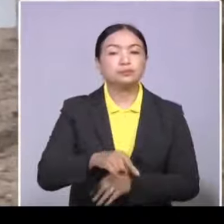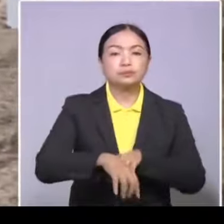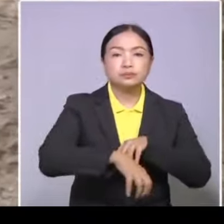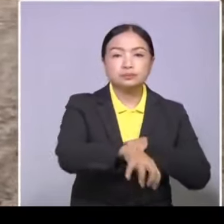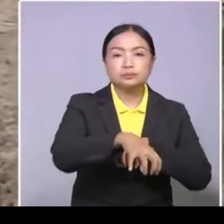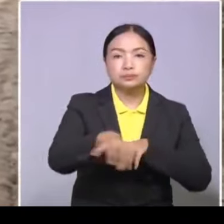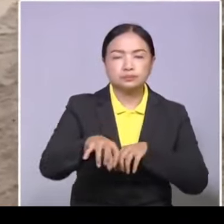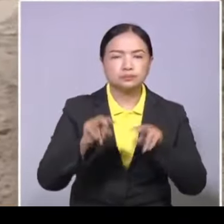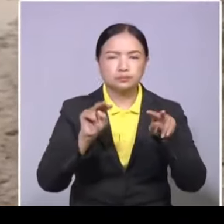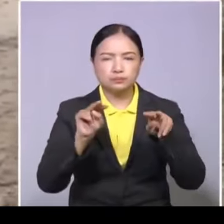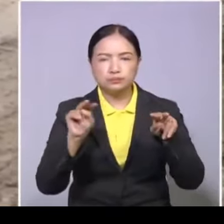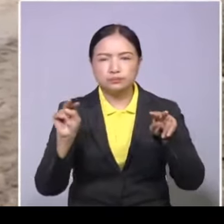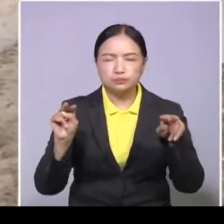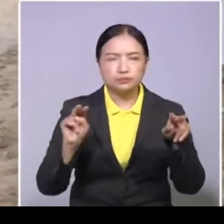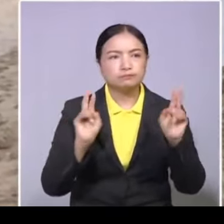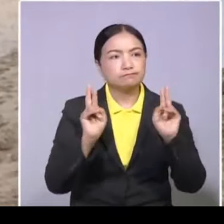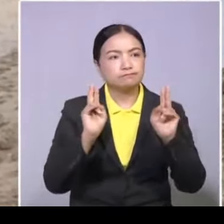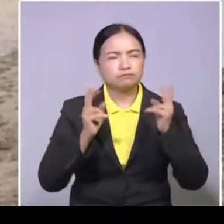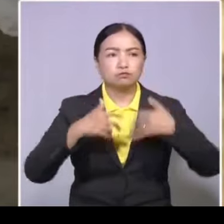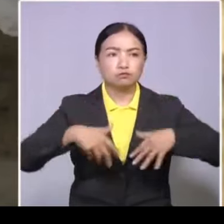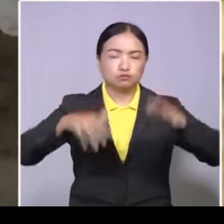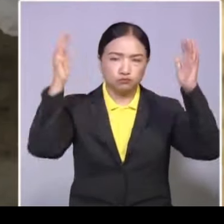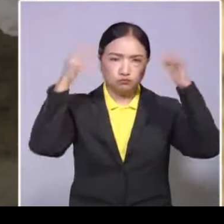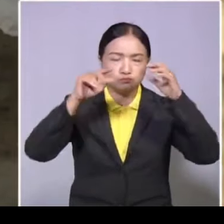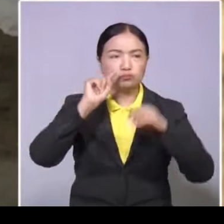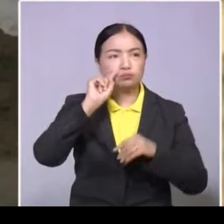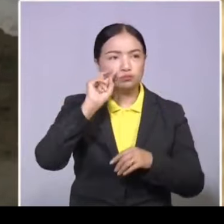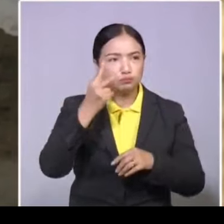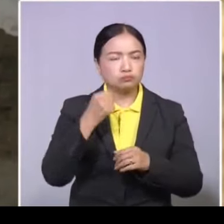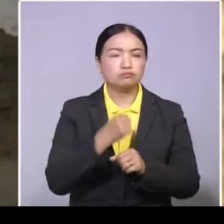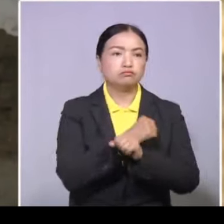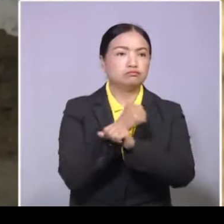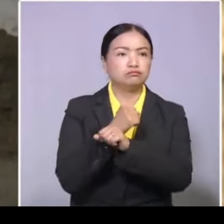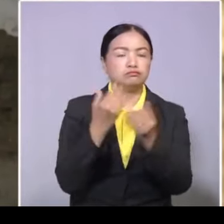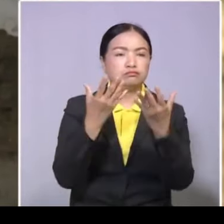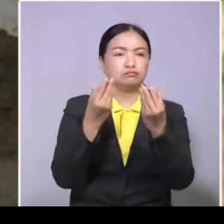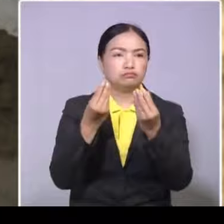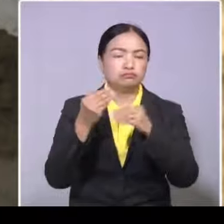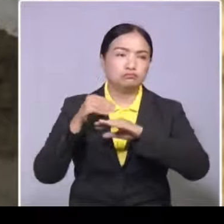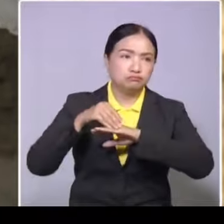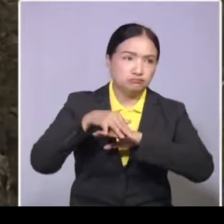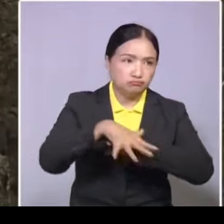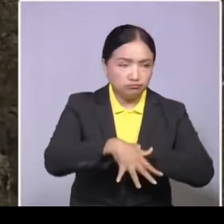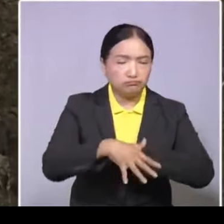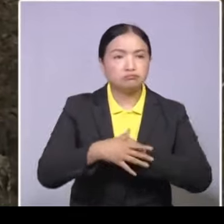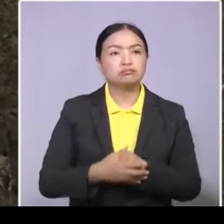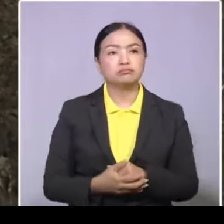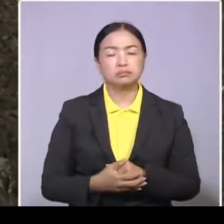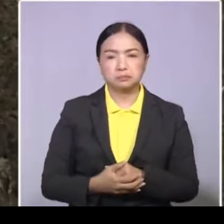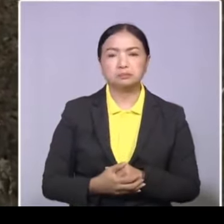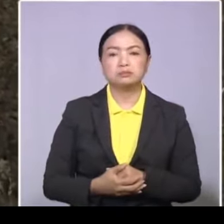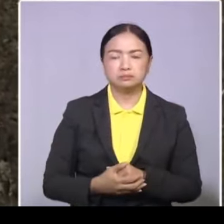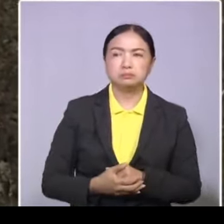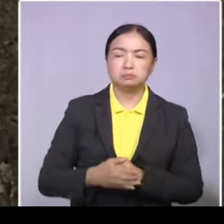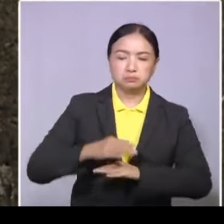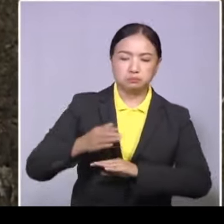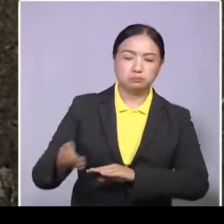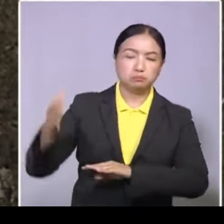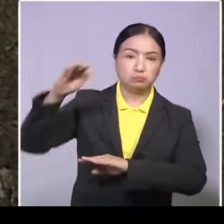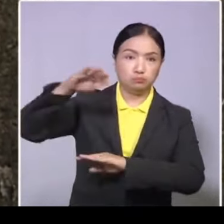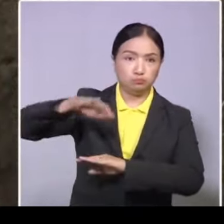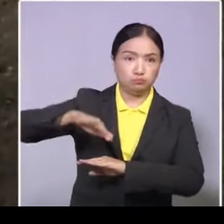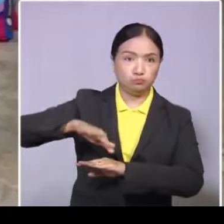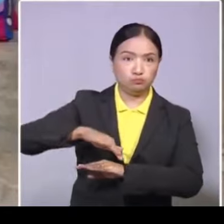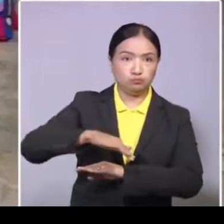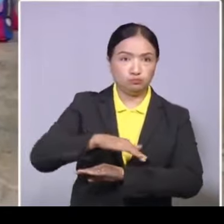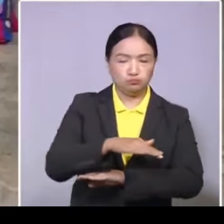คส่วนเฝ้าระวังสถานการณ์ที่ฝนตกลงมาซ้ำเพื่อป้องกันดินโคลนถล่มดินสไลด์โดยเฉพาะตามที่ราบเชิงเขาและตามทาง